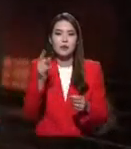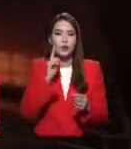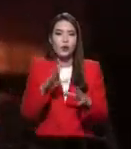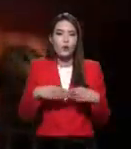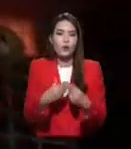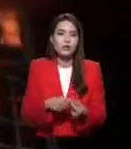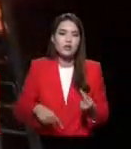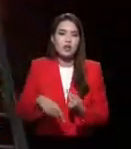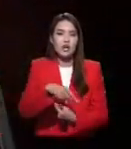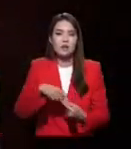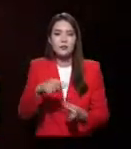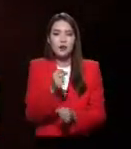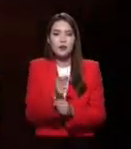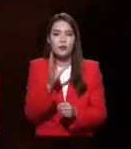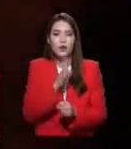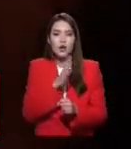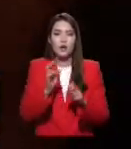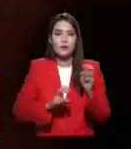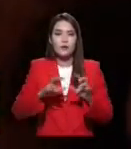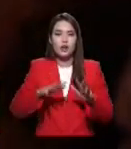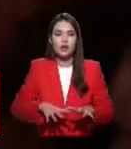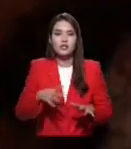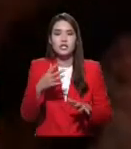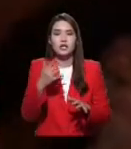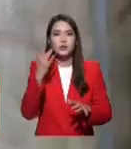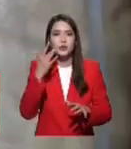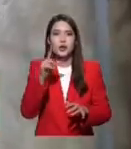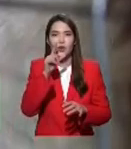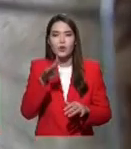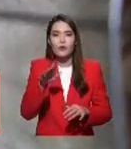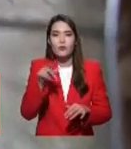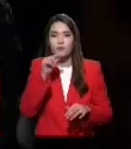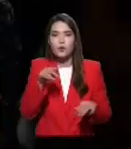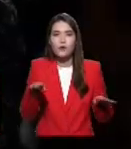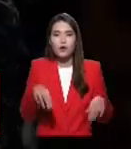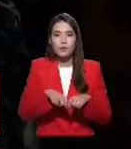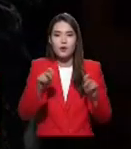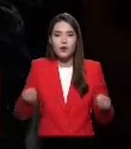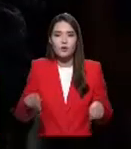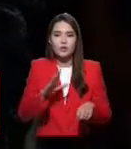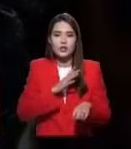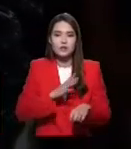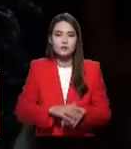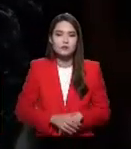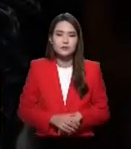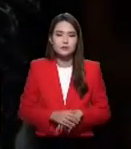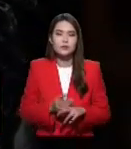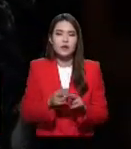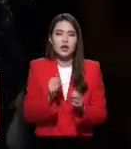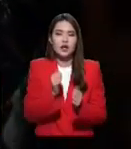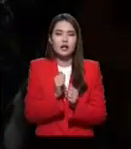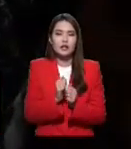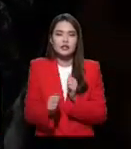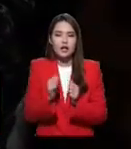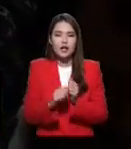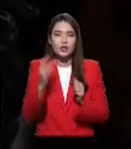айналған. Ерлі зайыптылардың ендігі арманы 2000 құс асырайтын ферма ашу. Басында қайда сатам не қорқатын едім, 10 жұмыртқадан, 20 жұмыртқадан